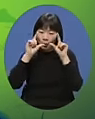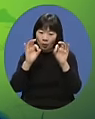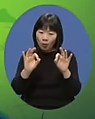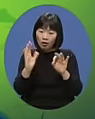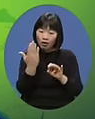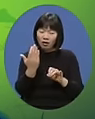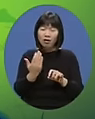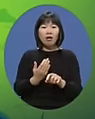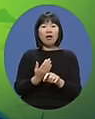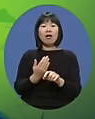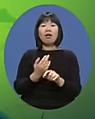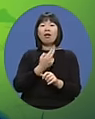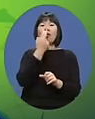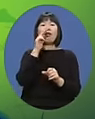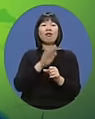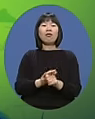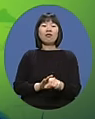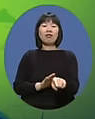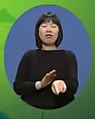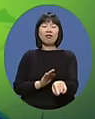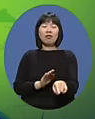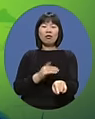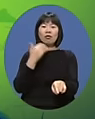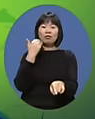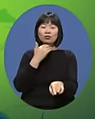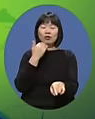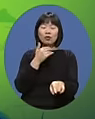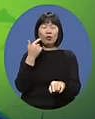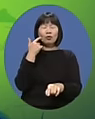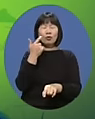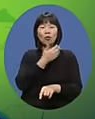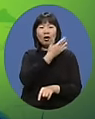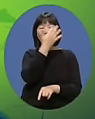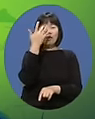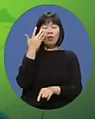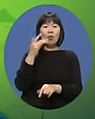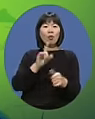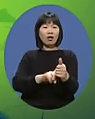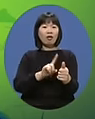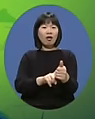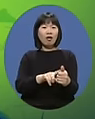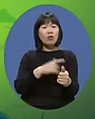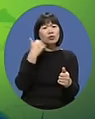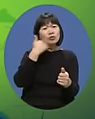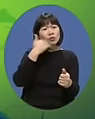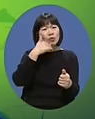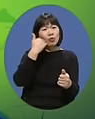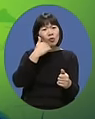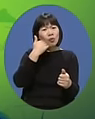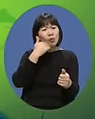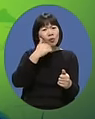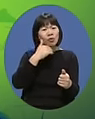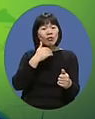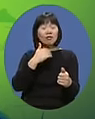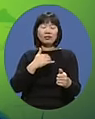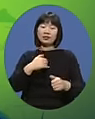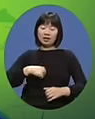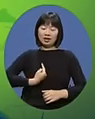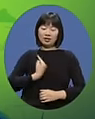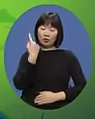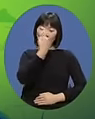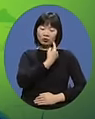사람은 당신은 누구십니까? 너무나도 아름다운 당신은 도대체 누구란 말입니까?